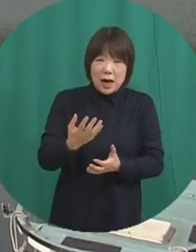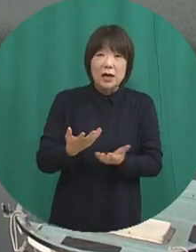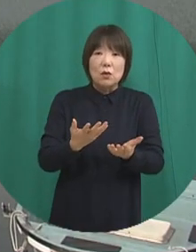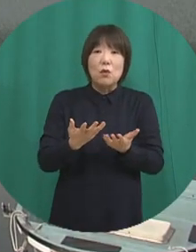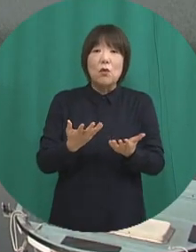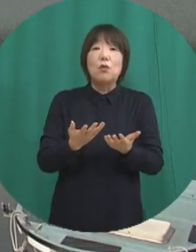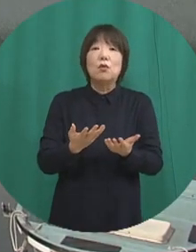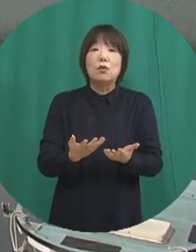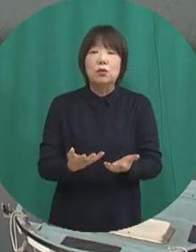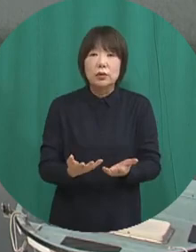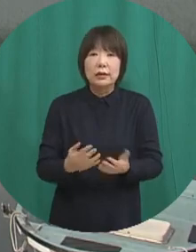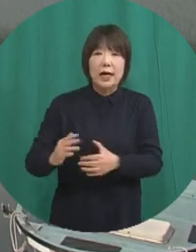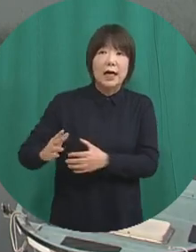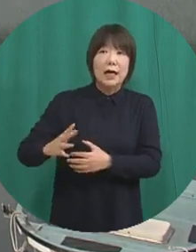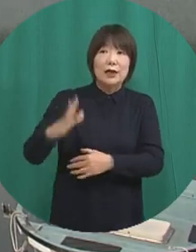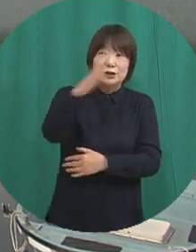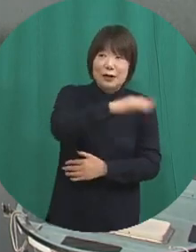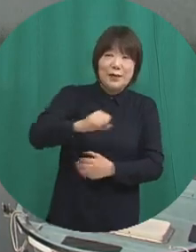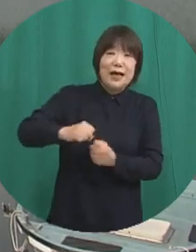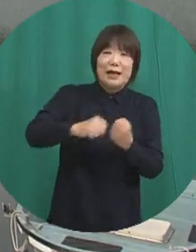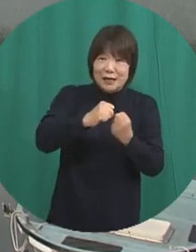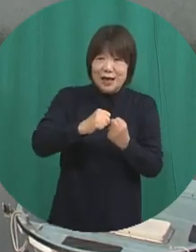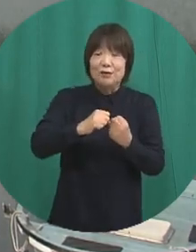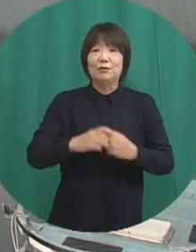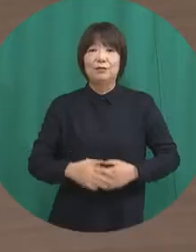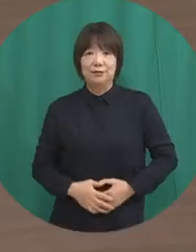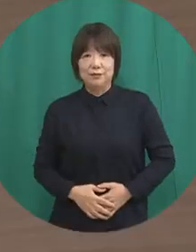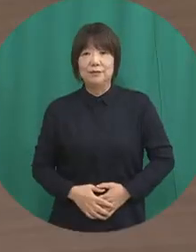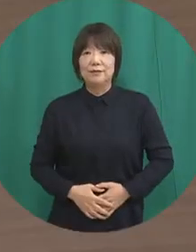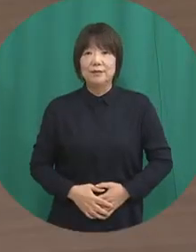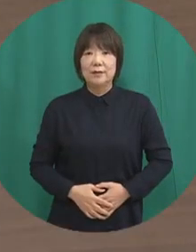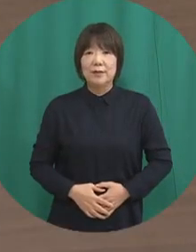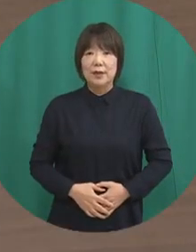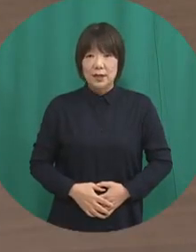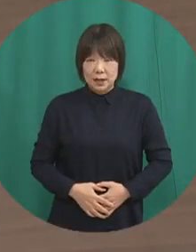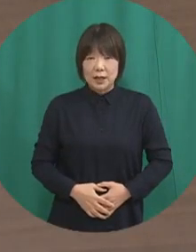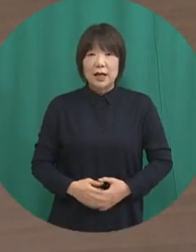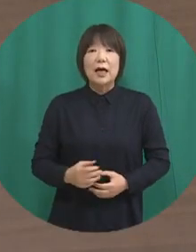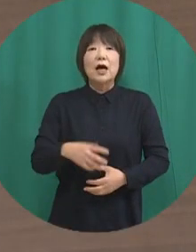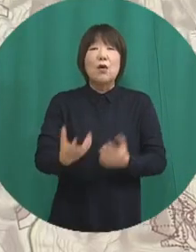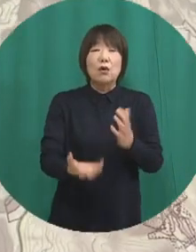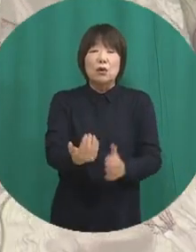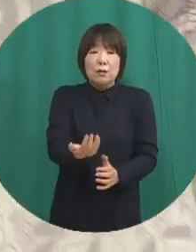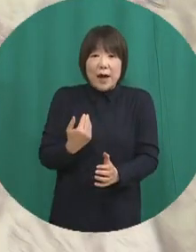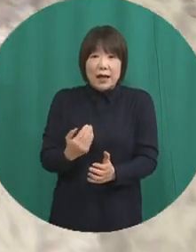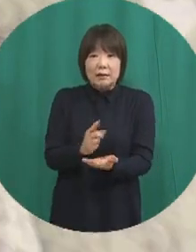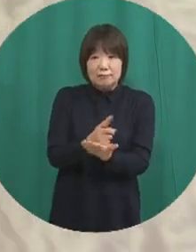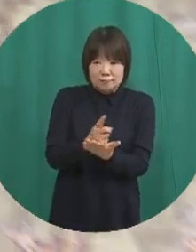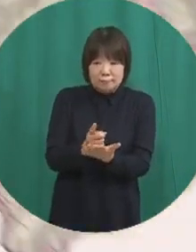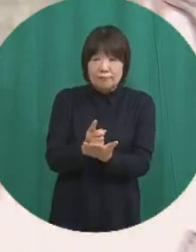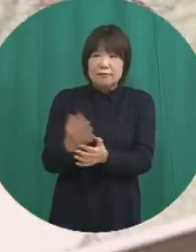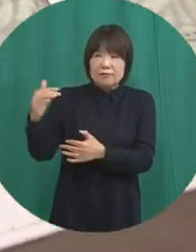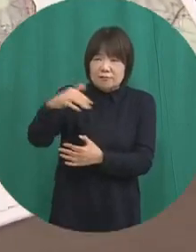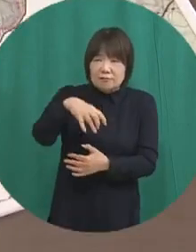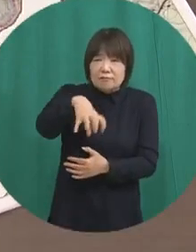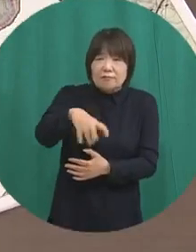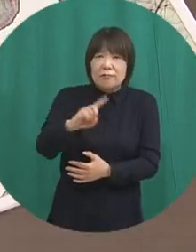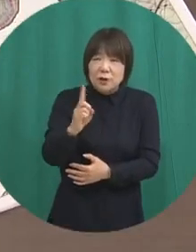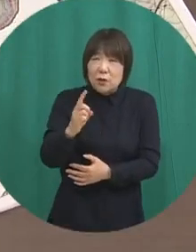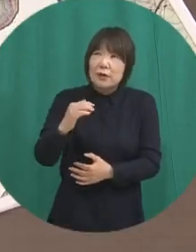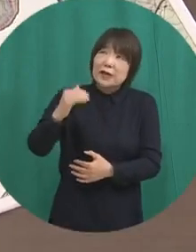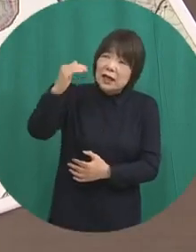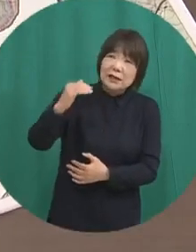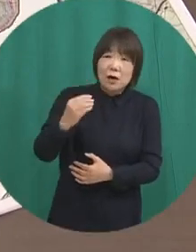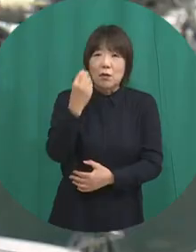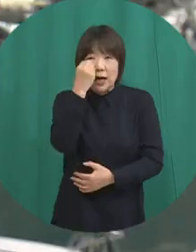た後は津波から逃げるが合言葉です。事前にハザードマップで津波が来る場所や高さを確認